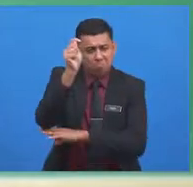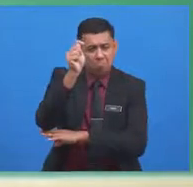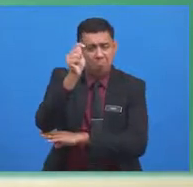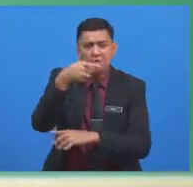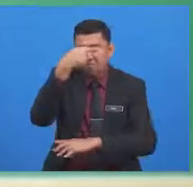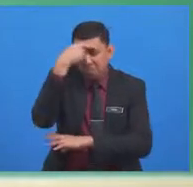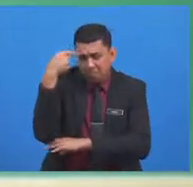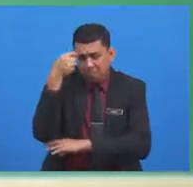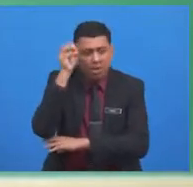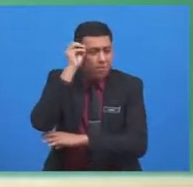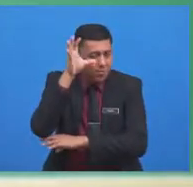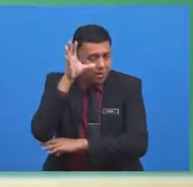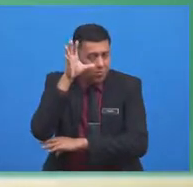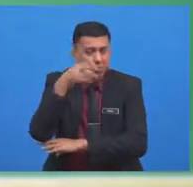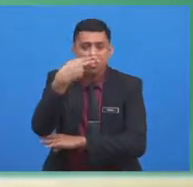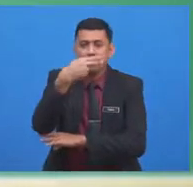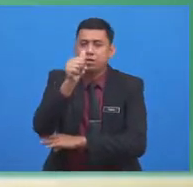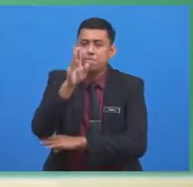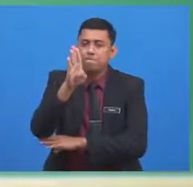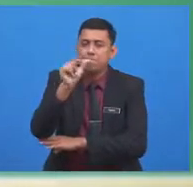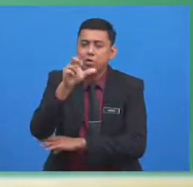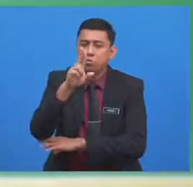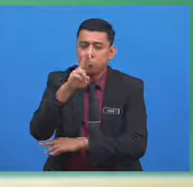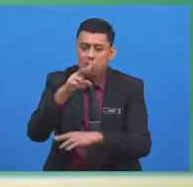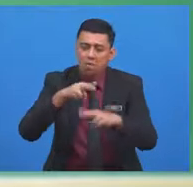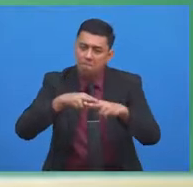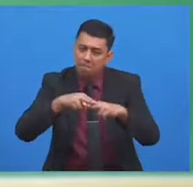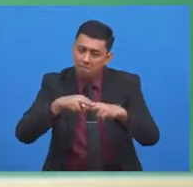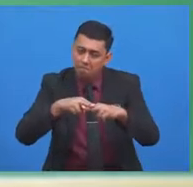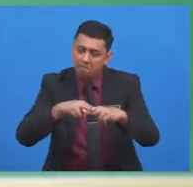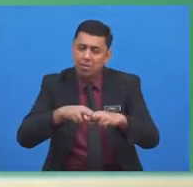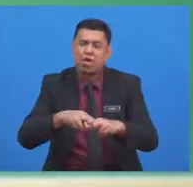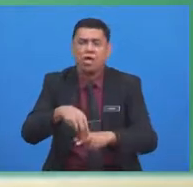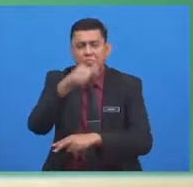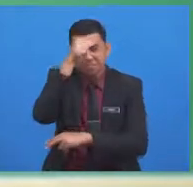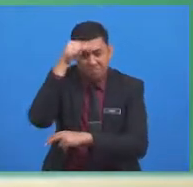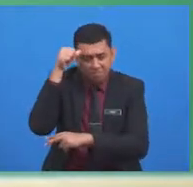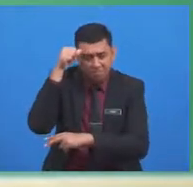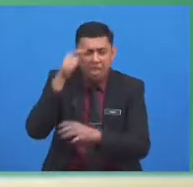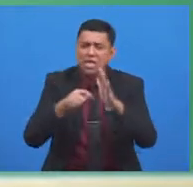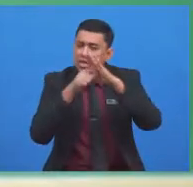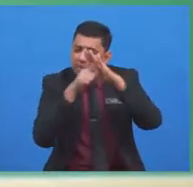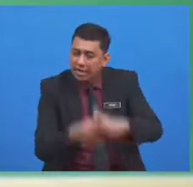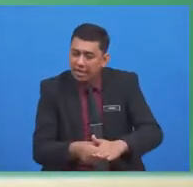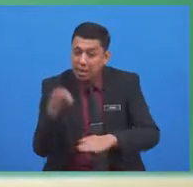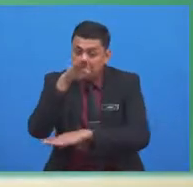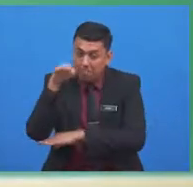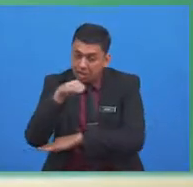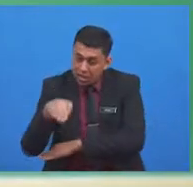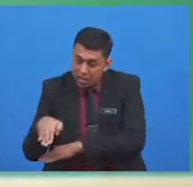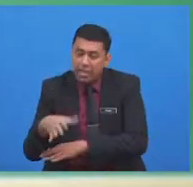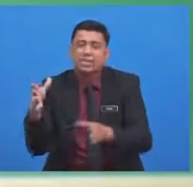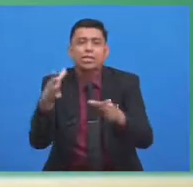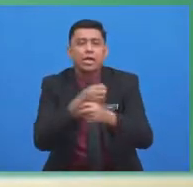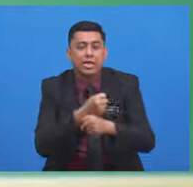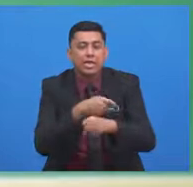menyebabkan pengembangan hablur garam berlaku mengakibatkan tekanan pada rekahan yang